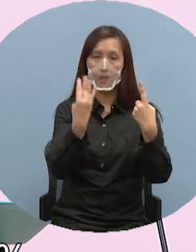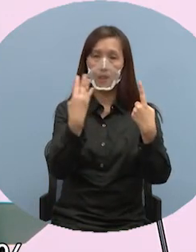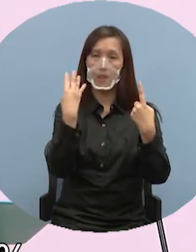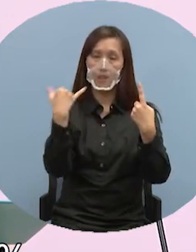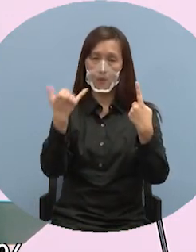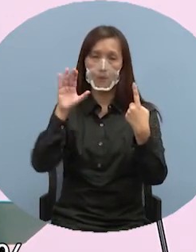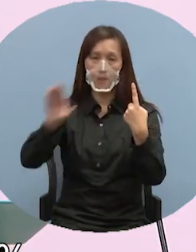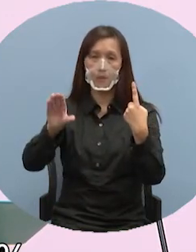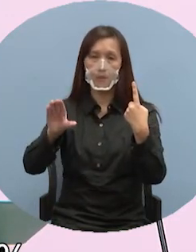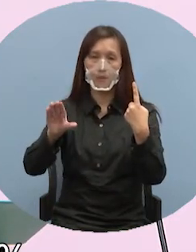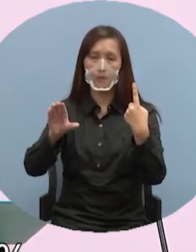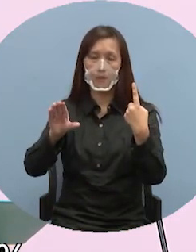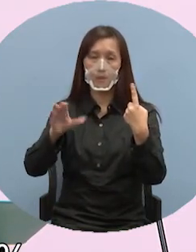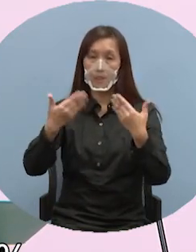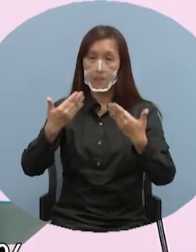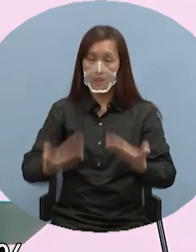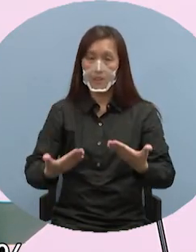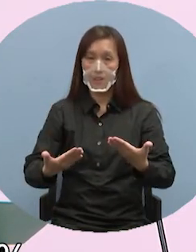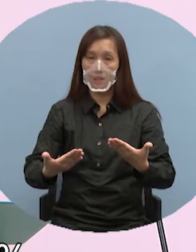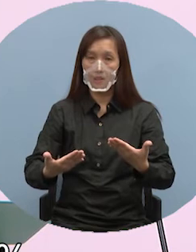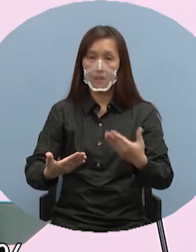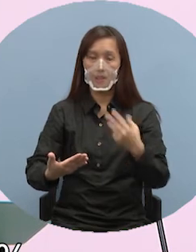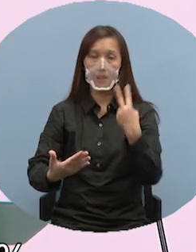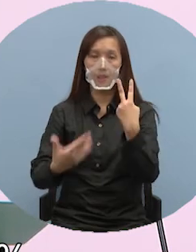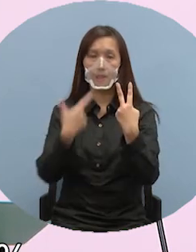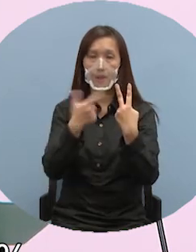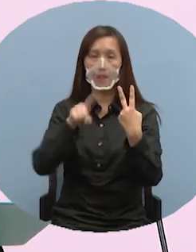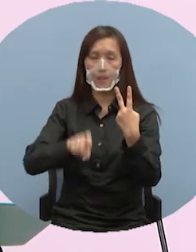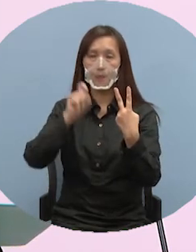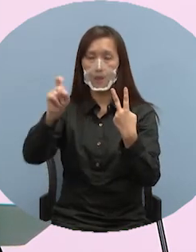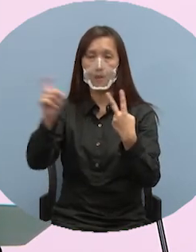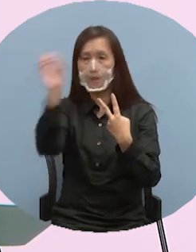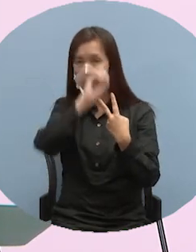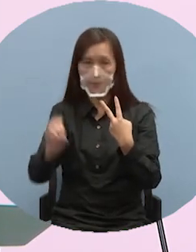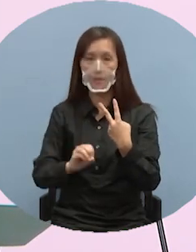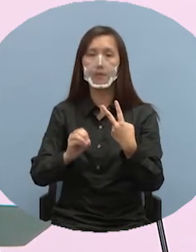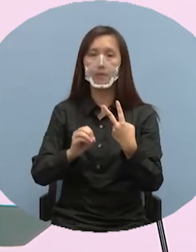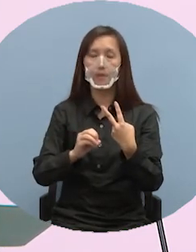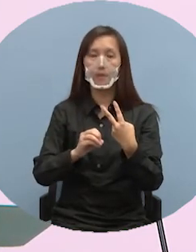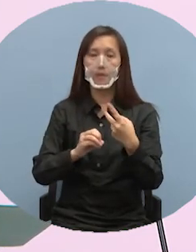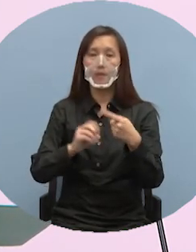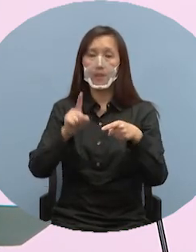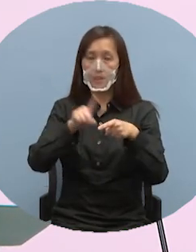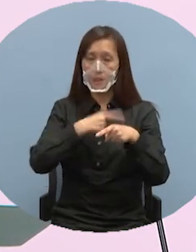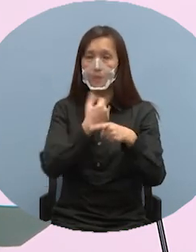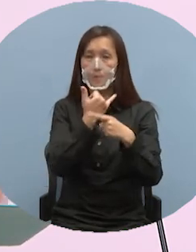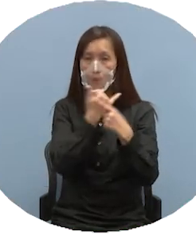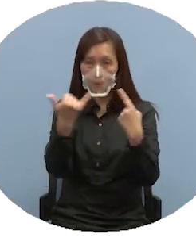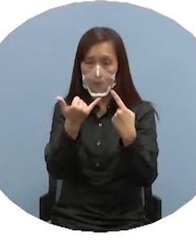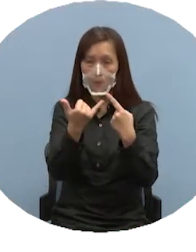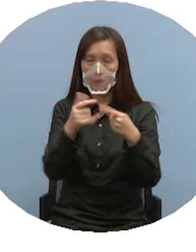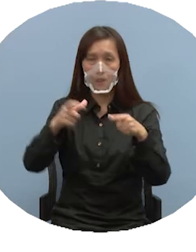10646億元，相當於本地生產總值28.9%，或者是16個月的政府開支。